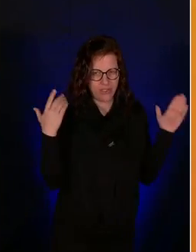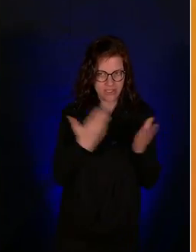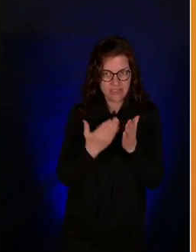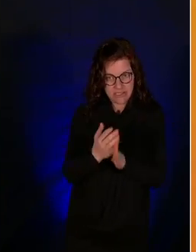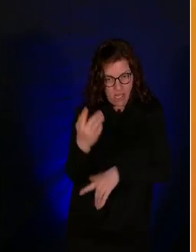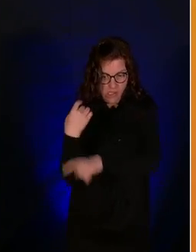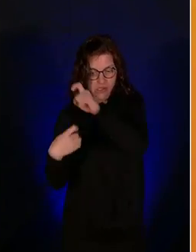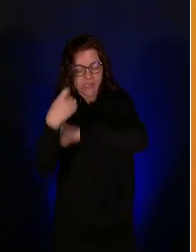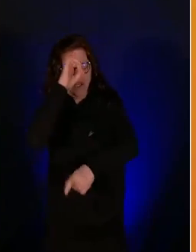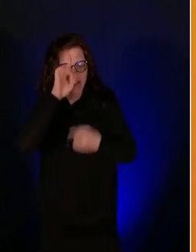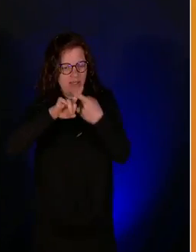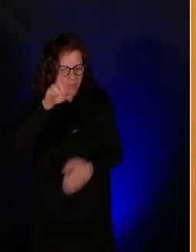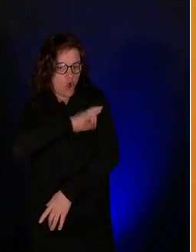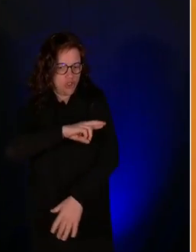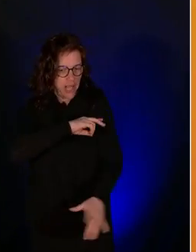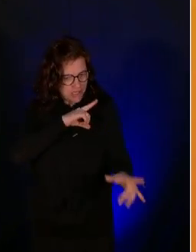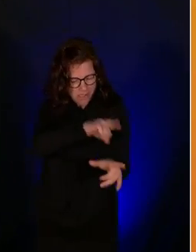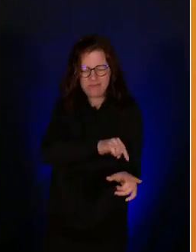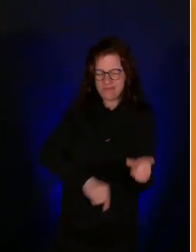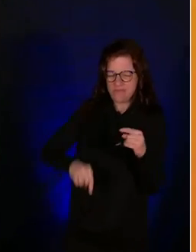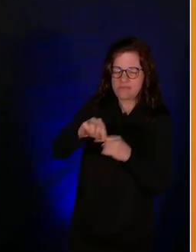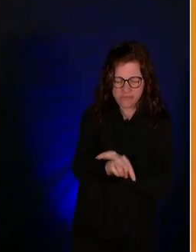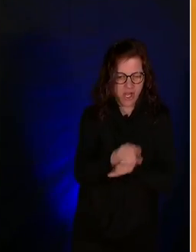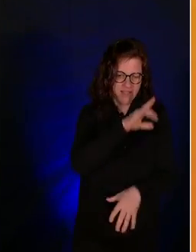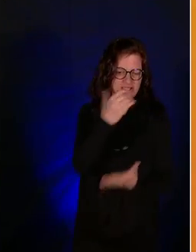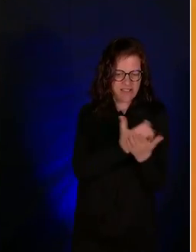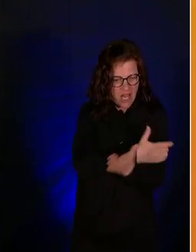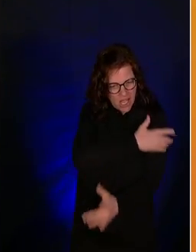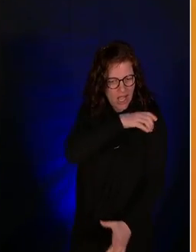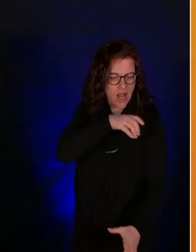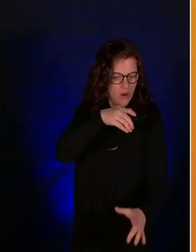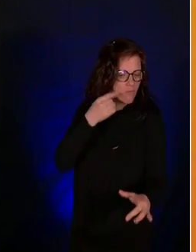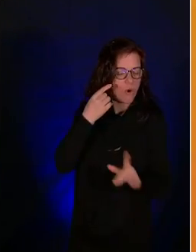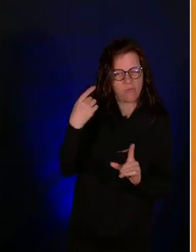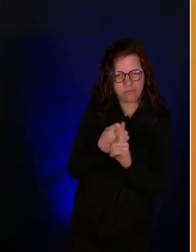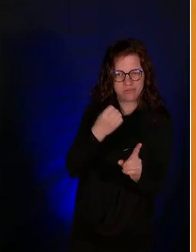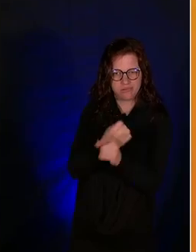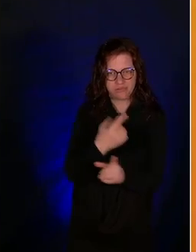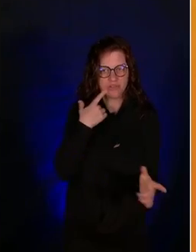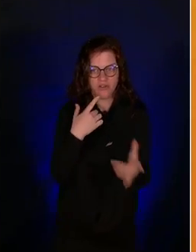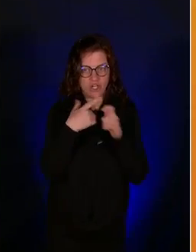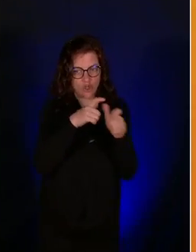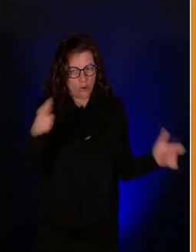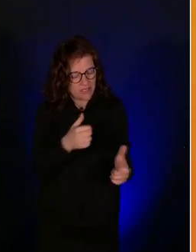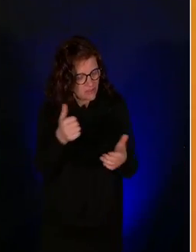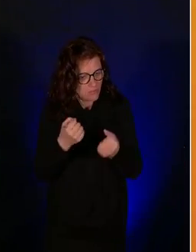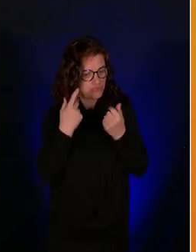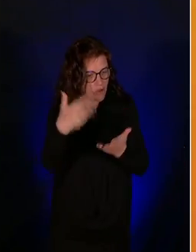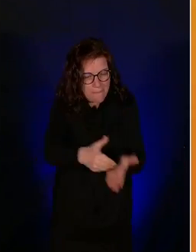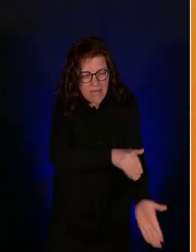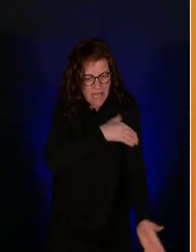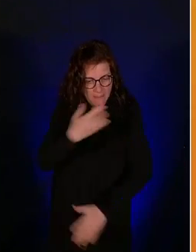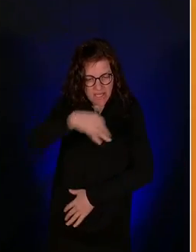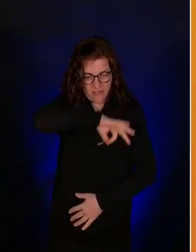auront reculé sur les retraites, eh ben on s'attaquera aux salaires. Puisque moi, je suis dans une société, c'est des milliards de bénéfices. Et pour les salaires, on n'a